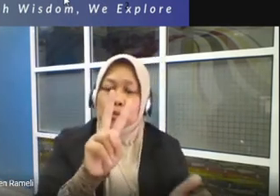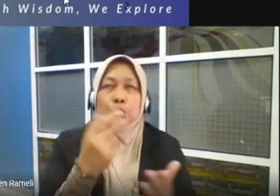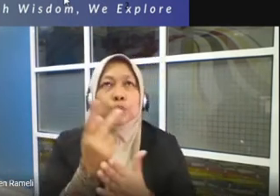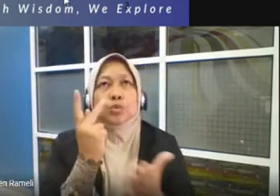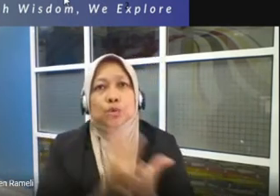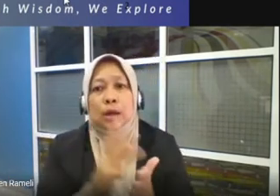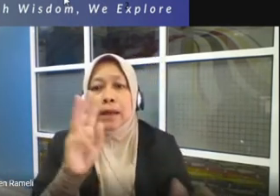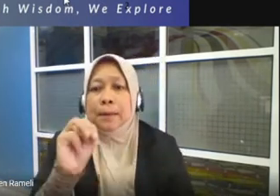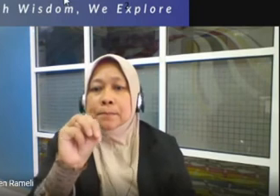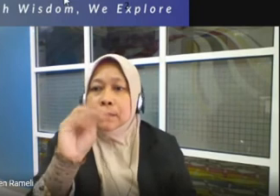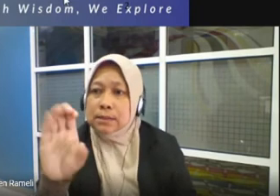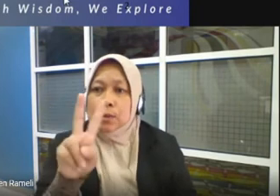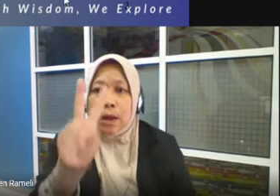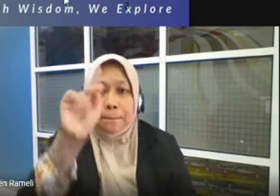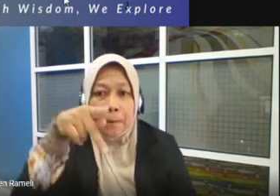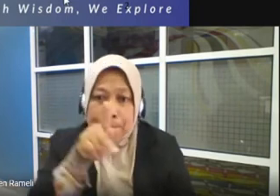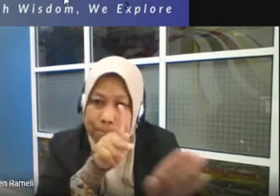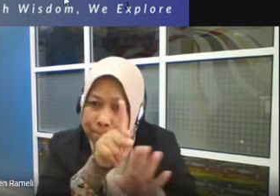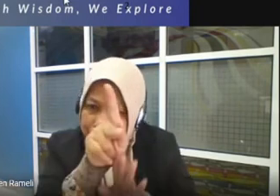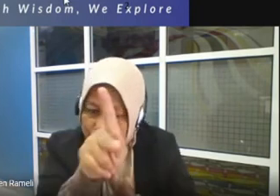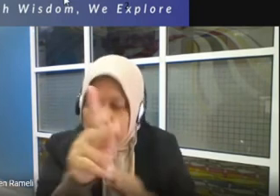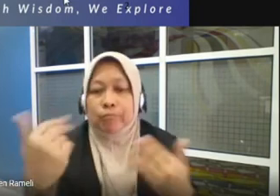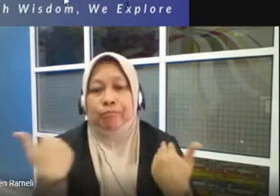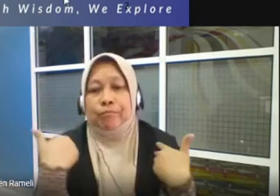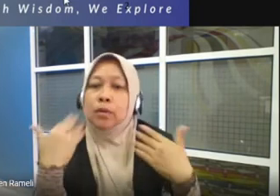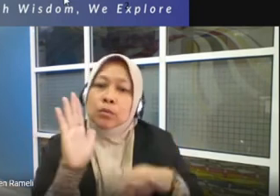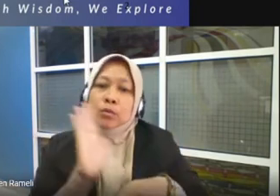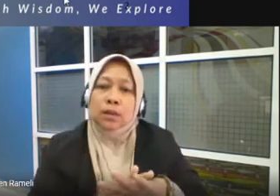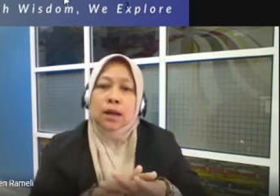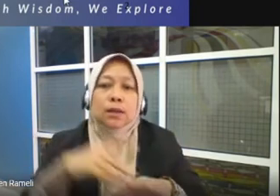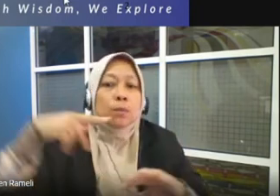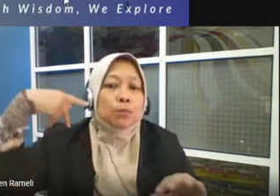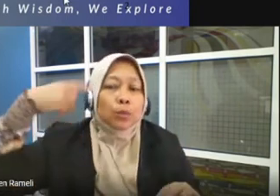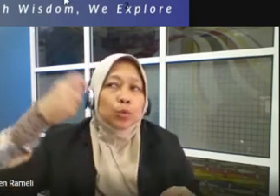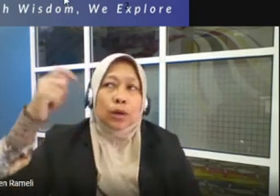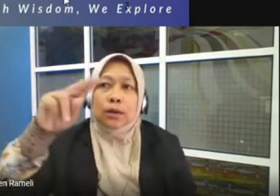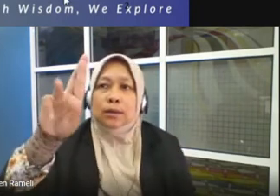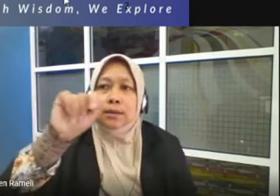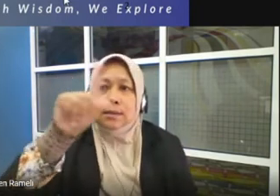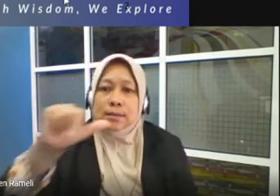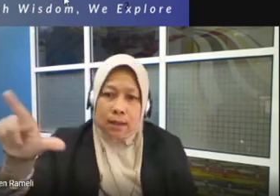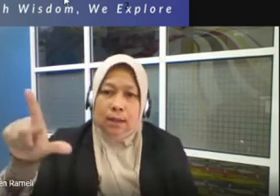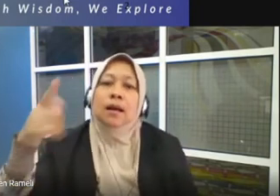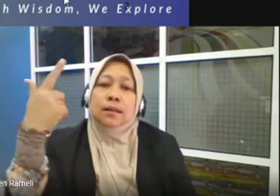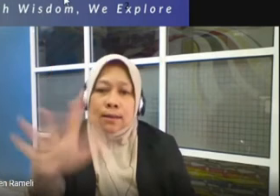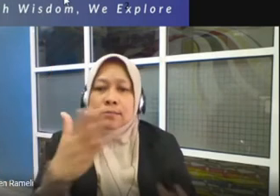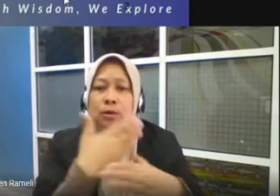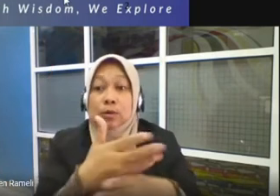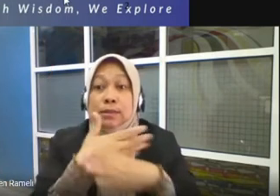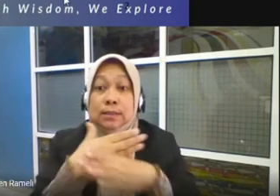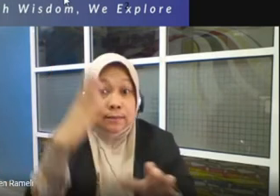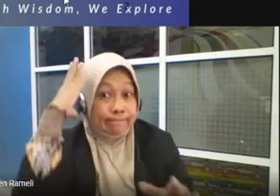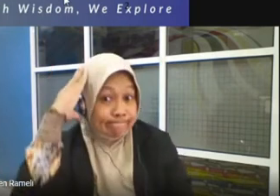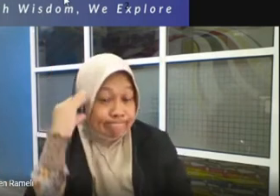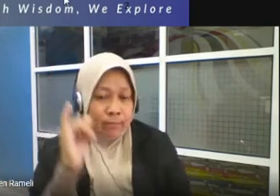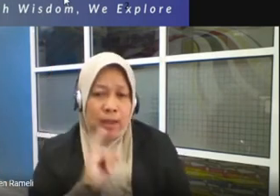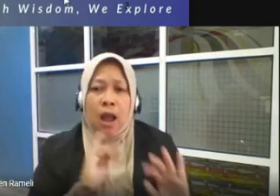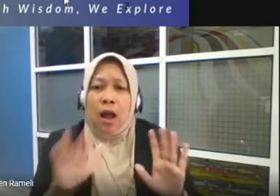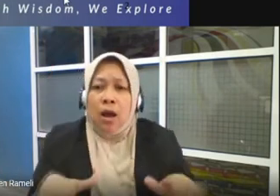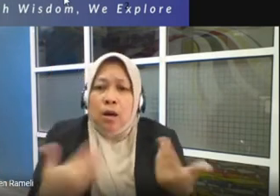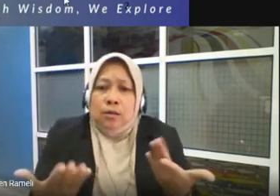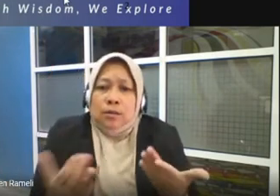kursus MC VIP Pro yang dikendalikan oleh Tuan Rizal Rashid. Jadi dalam perkongsian saya hari ini, saya